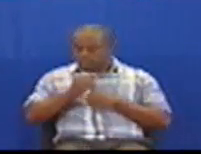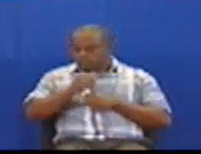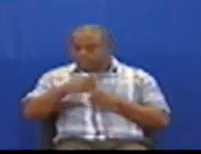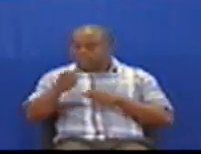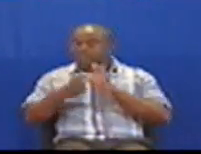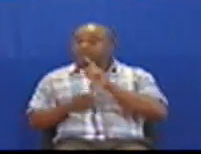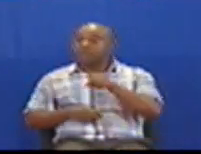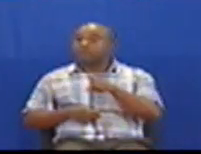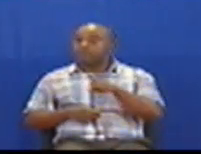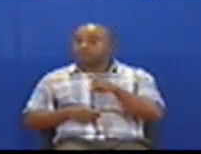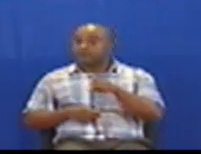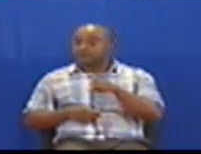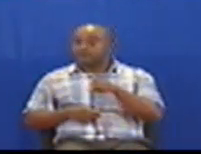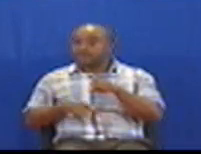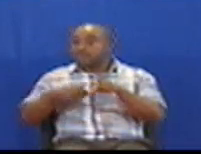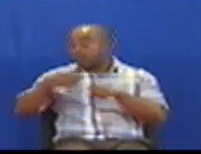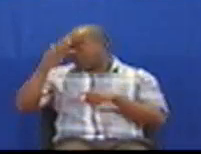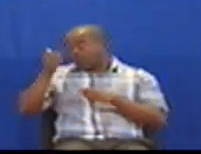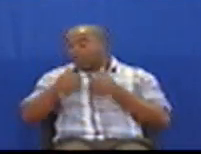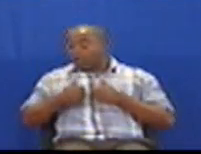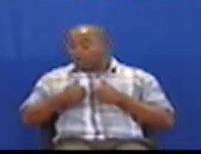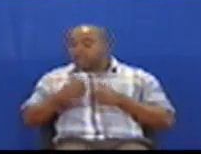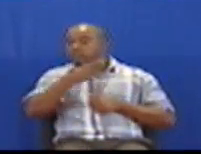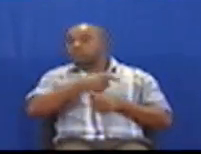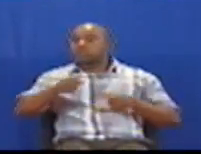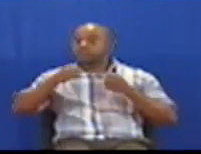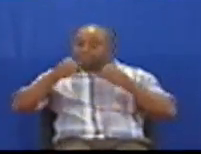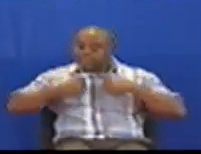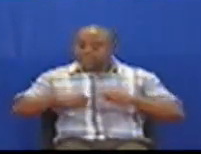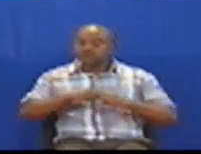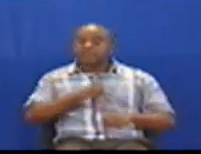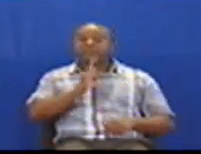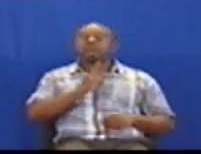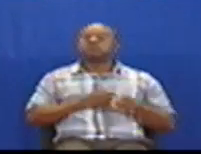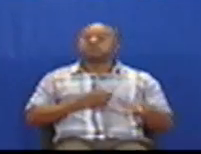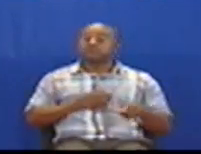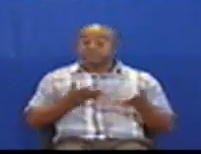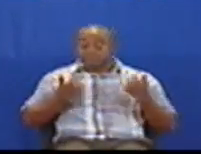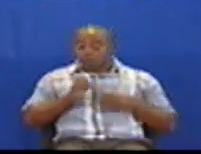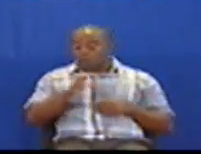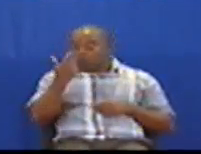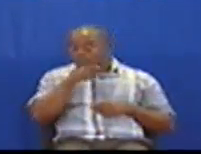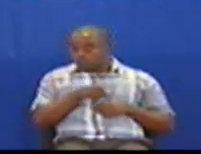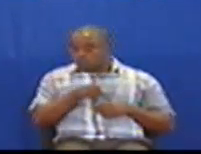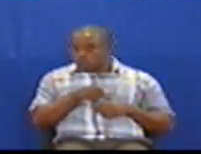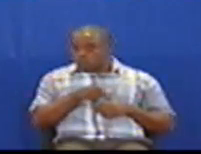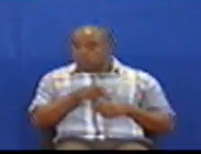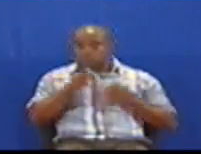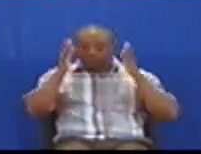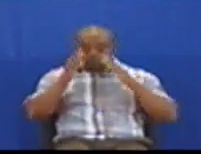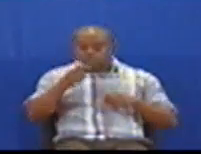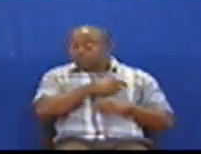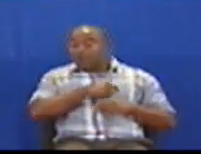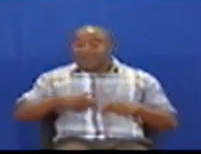natambua ahadi za rais zinatekelezwa na TAMISEMI. Kaliua huu ni mwaka wa 5. Mheshimiwa Rais anataka kumaliza muda wake, hata